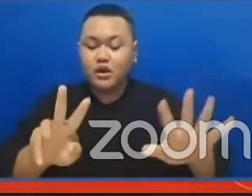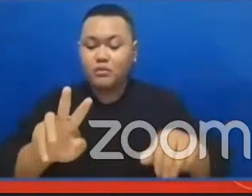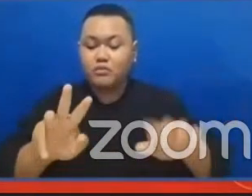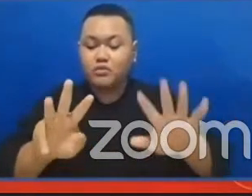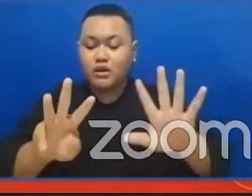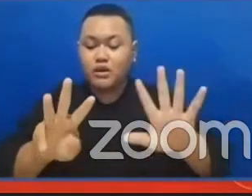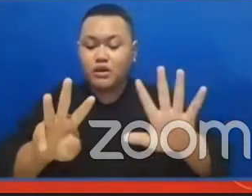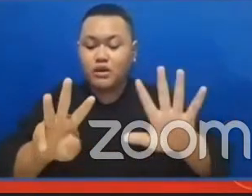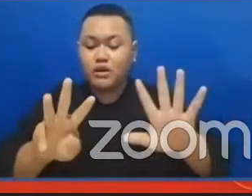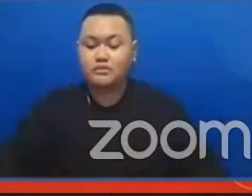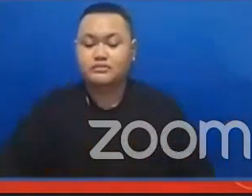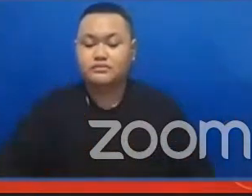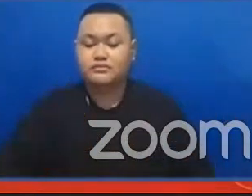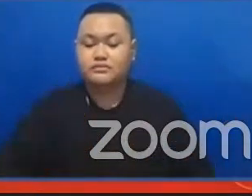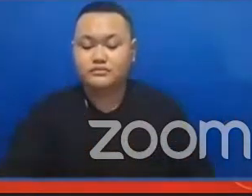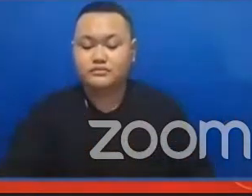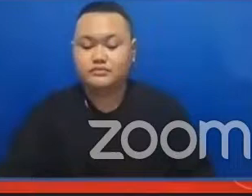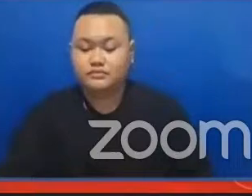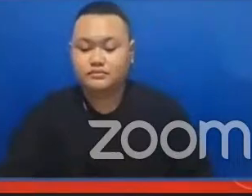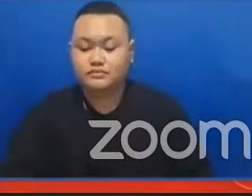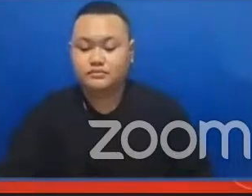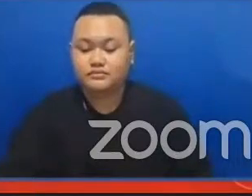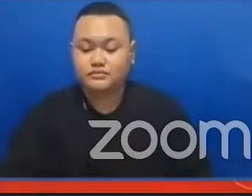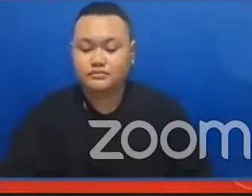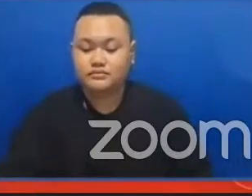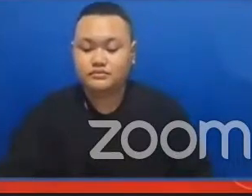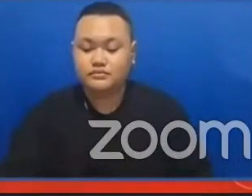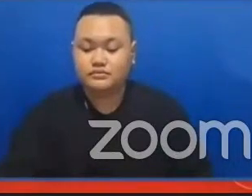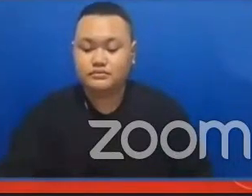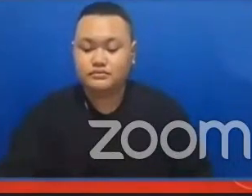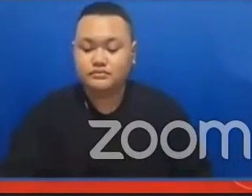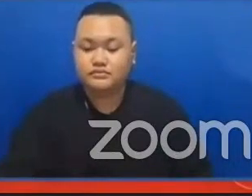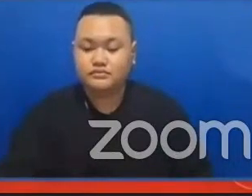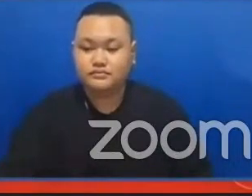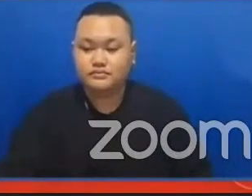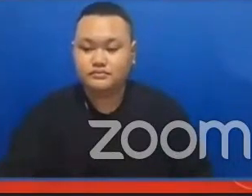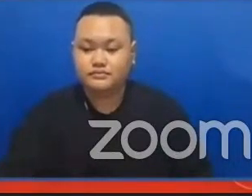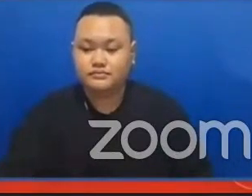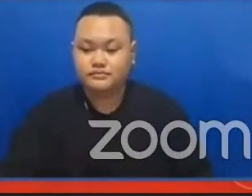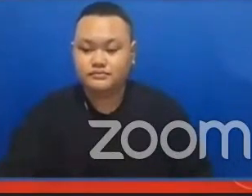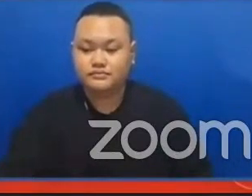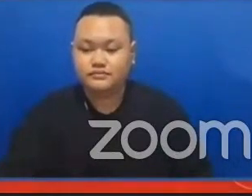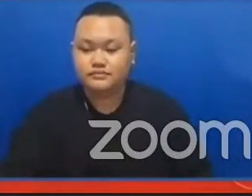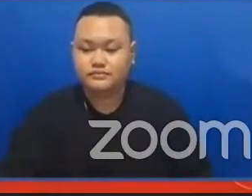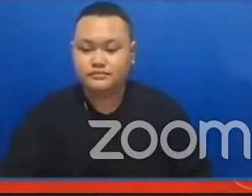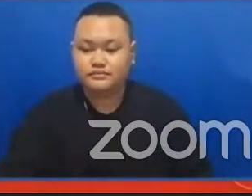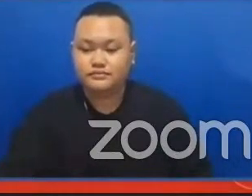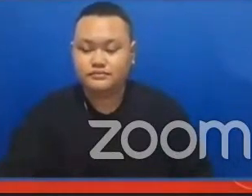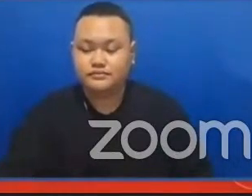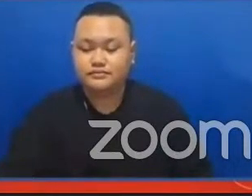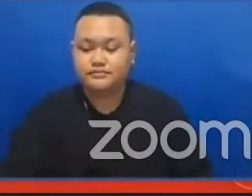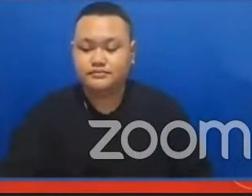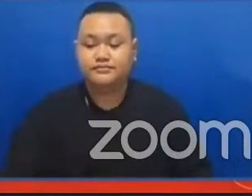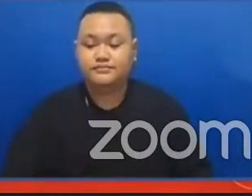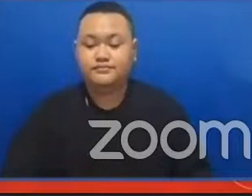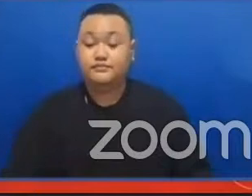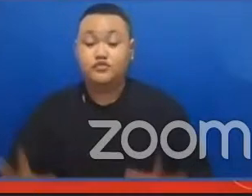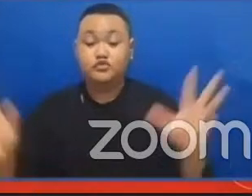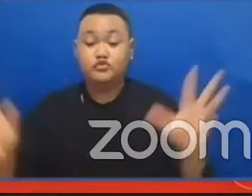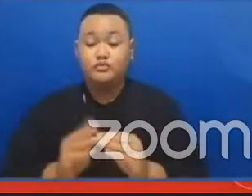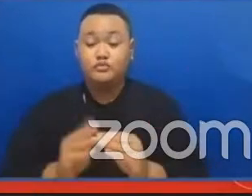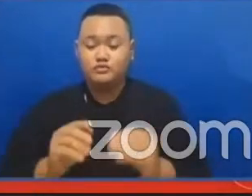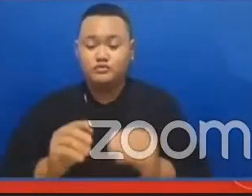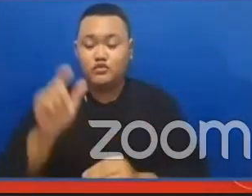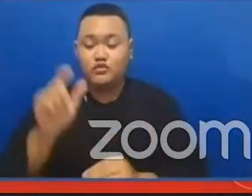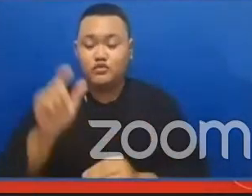20.052.828. Total kunjungan kami ada di 217 juta sekian. Gitu. Nah, ini statistik yang kami peroleh sampai dengan bulan Juni